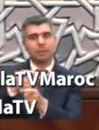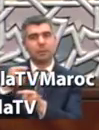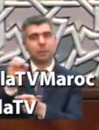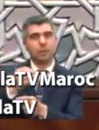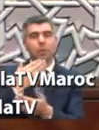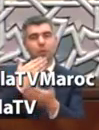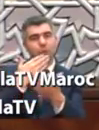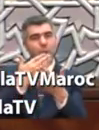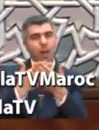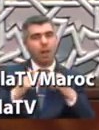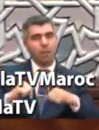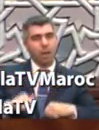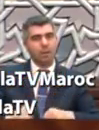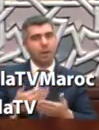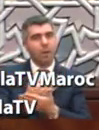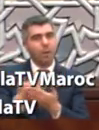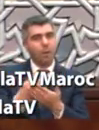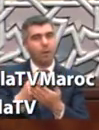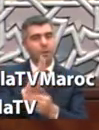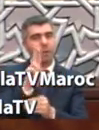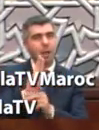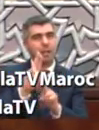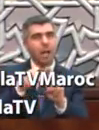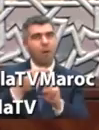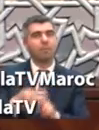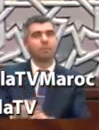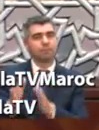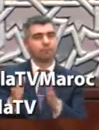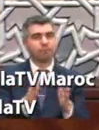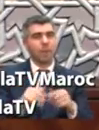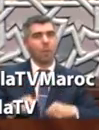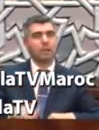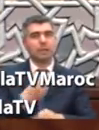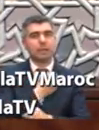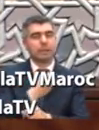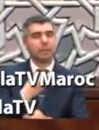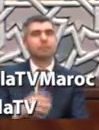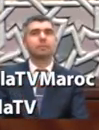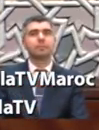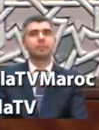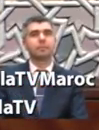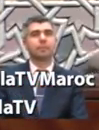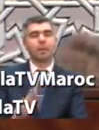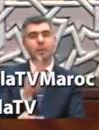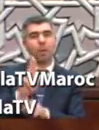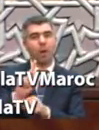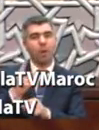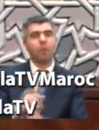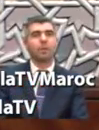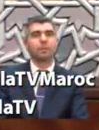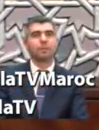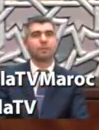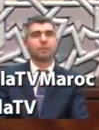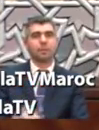نشكر السيد الوزير على حسن مساهمته معنا في هذه الجلسه، ونرحب بالسيد وزير الصحه مع اول سؤال